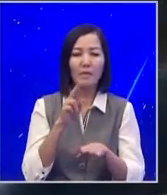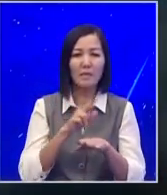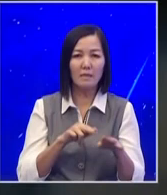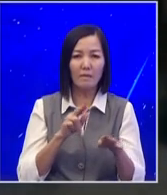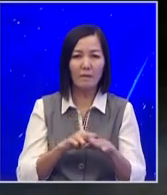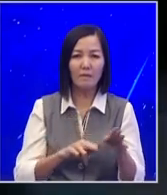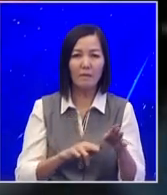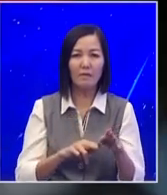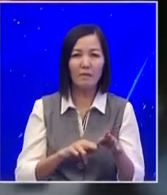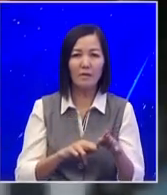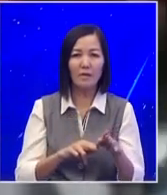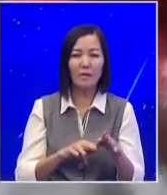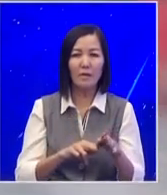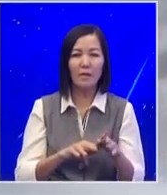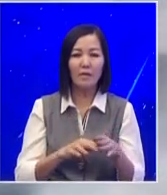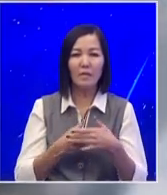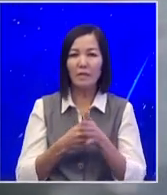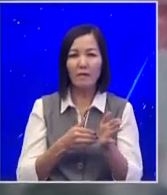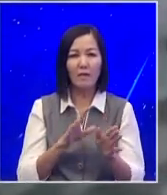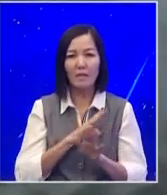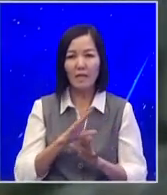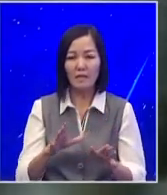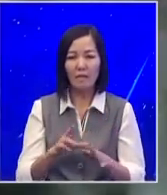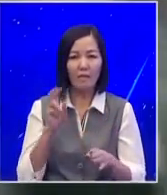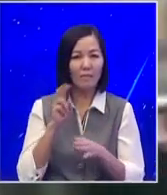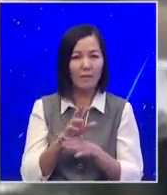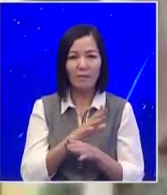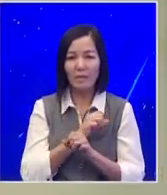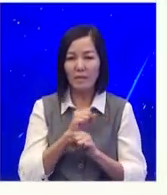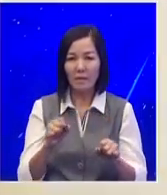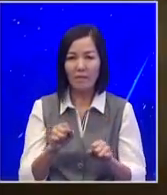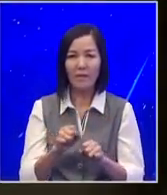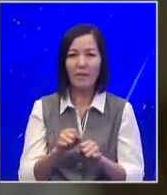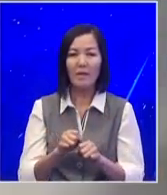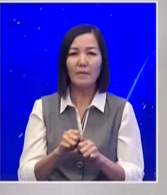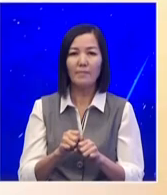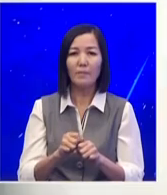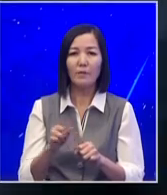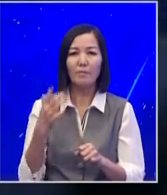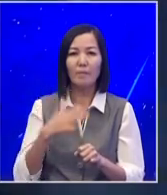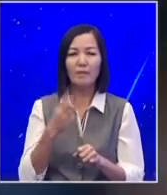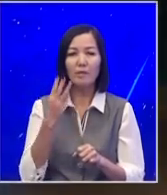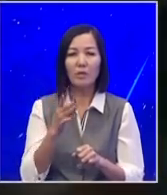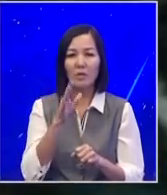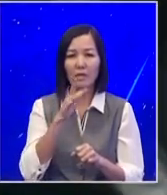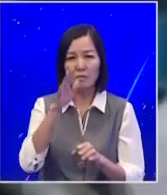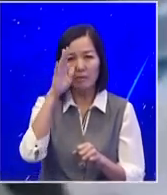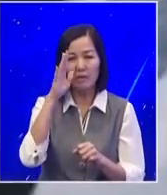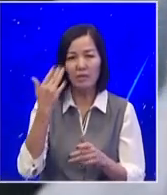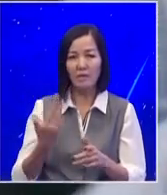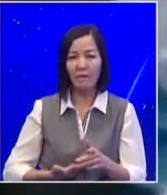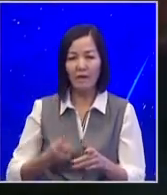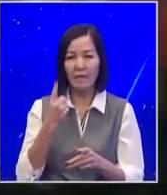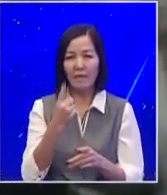полицию, так как двери он никому не открывал. В ходе выяснения обстоятельств установлено, что 53-летний мужчина